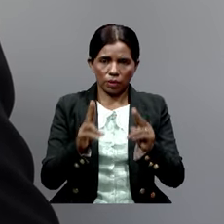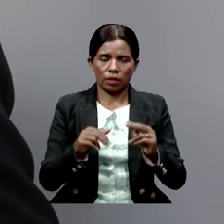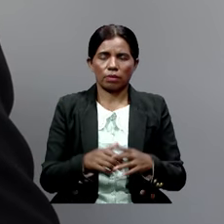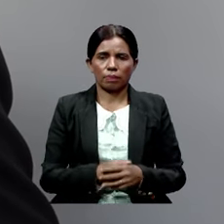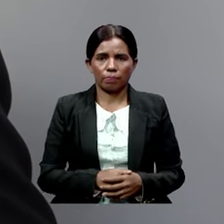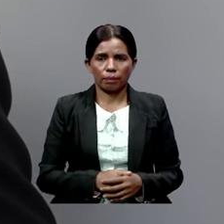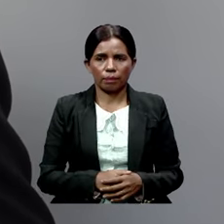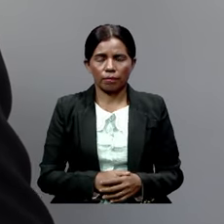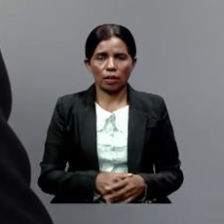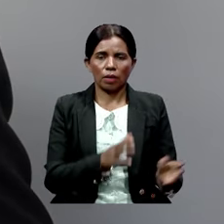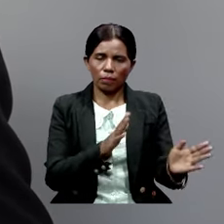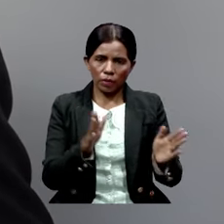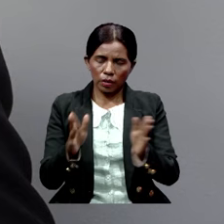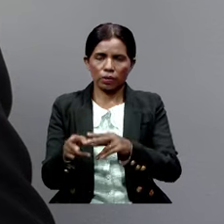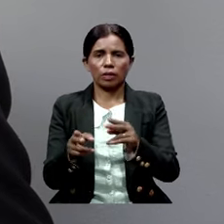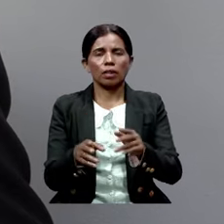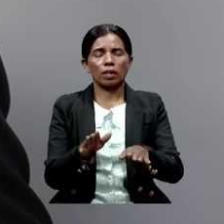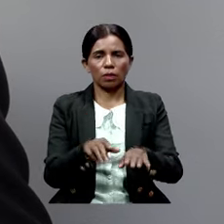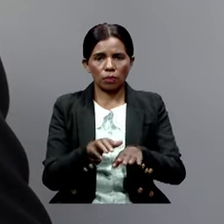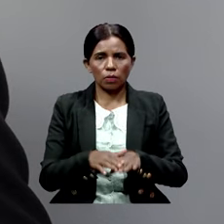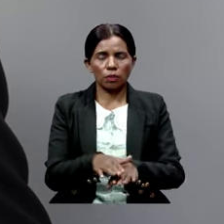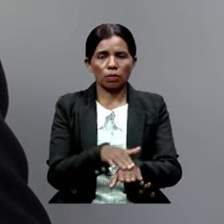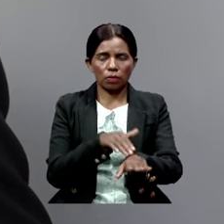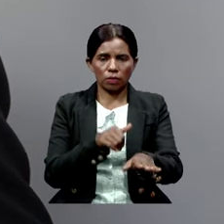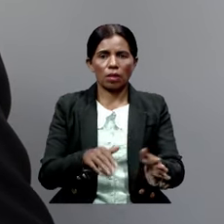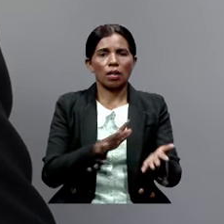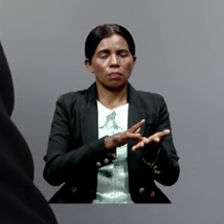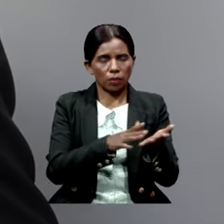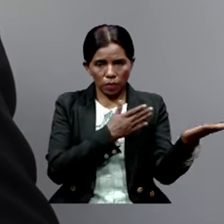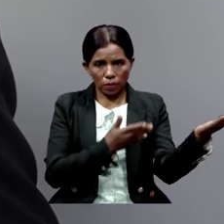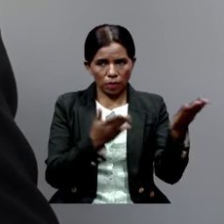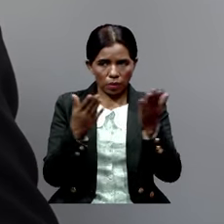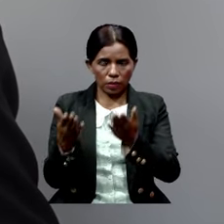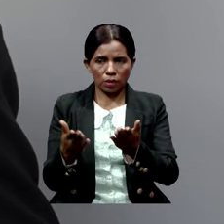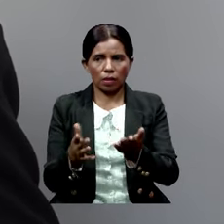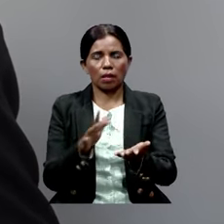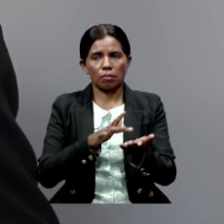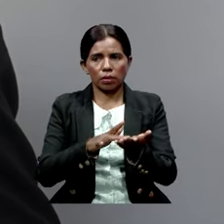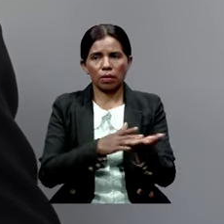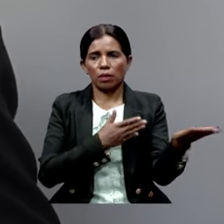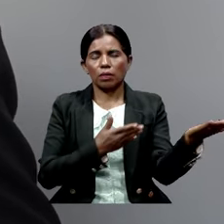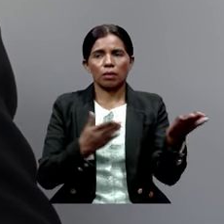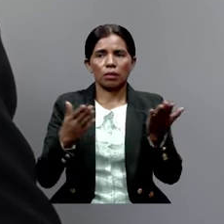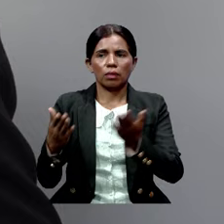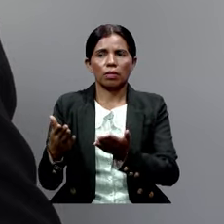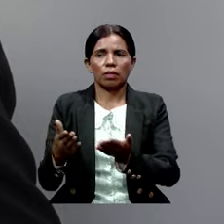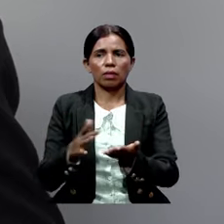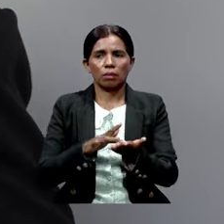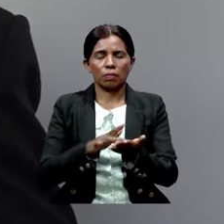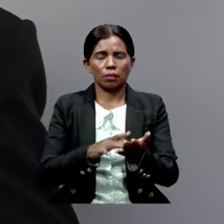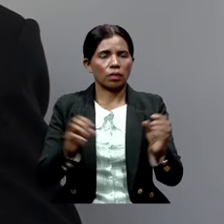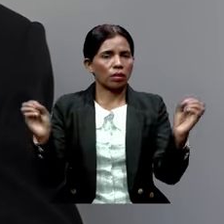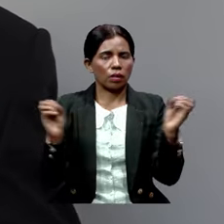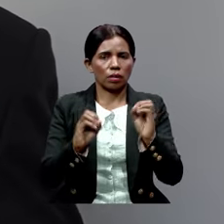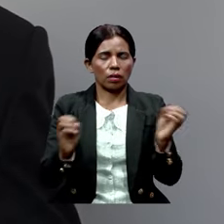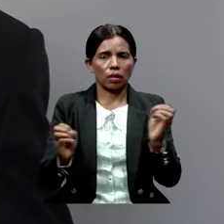ini ya. Prosesnya lah i Aimuruk tamar da kona soke aimuruk nebe ke taman ini ni stok ne la konsege da